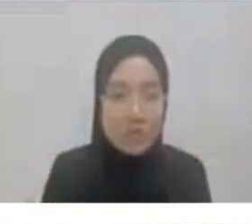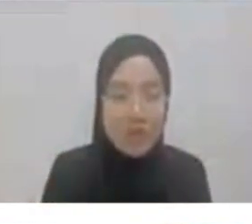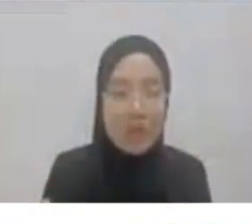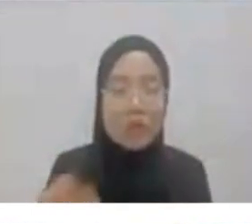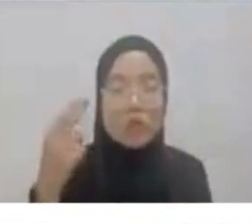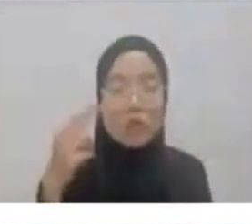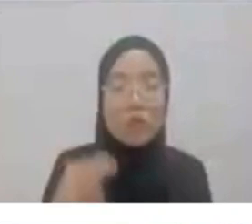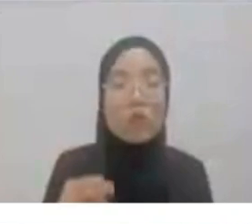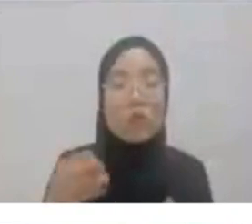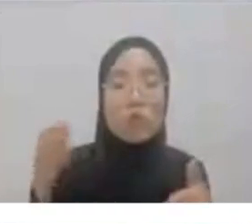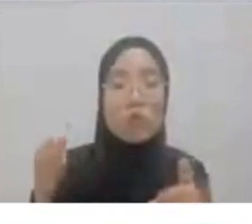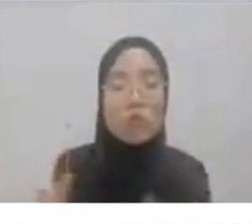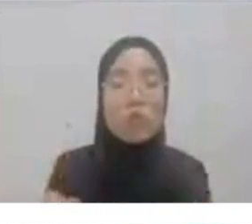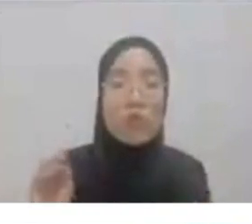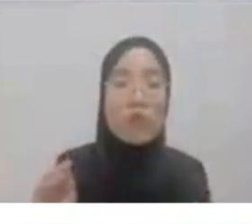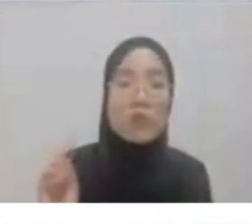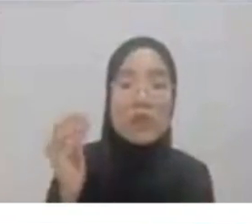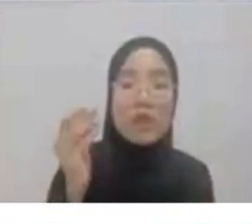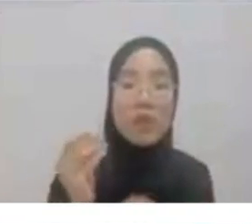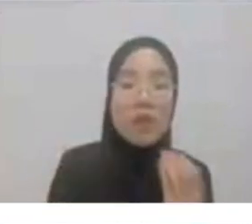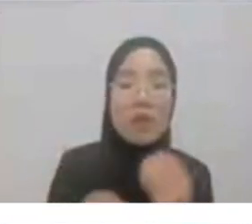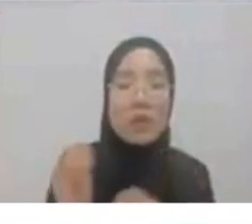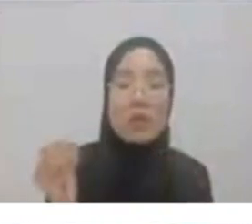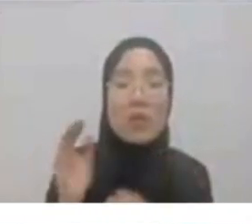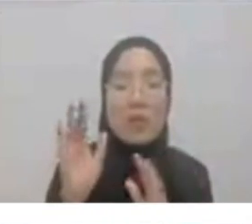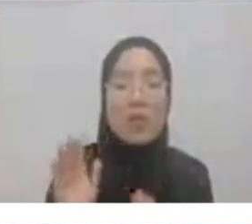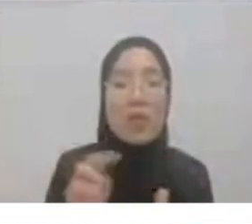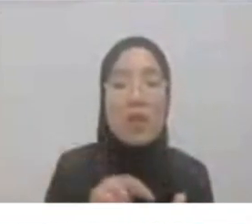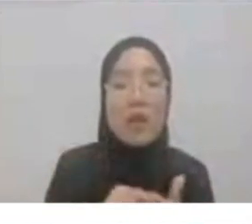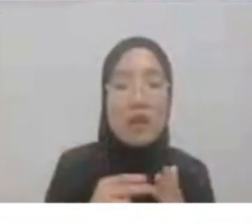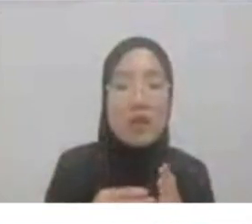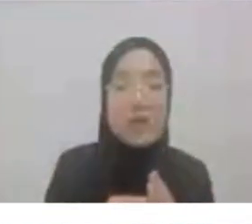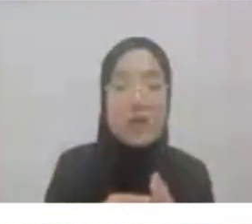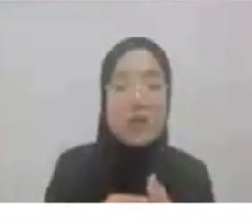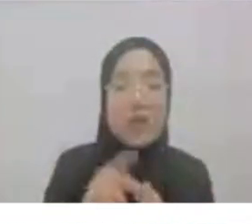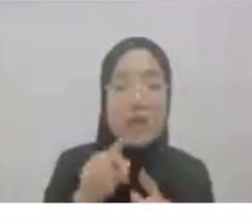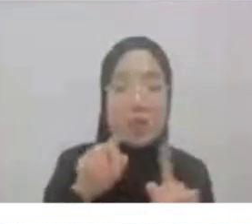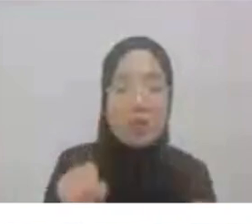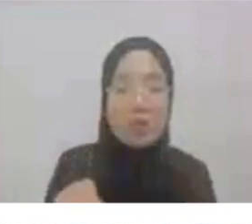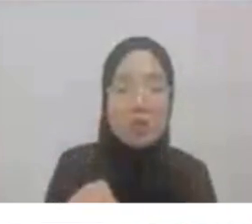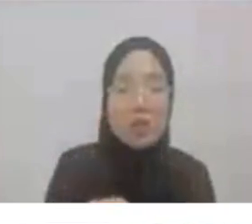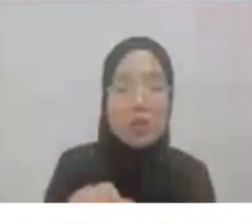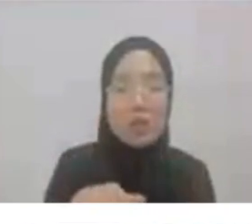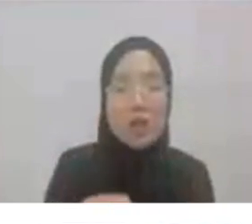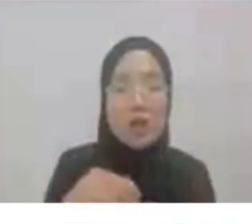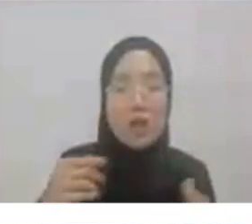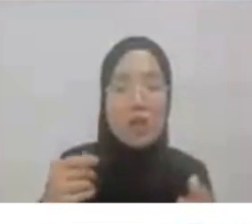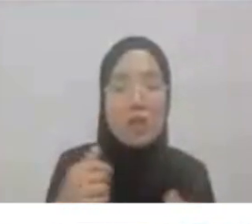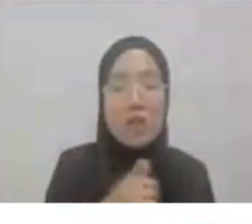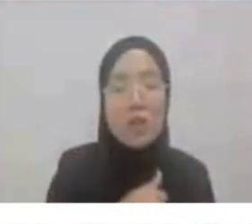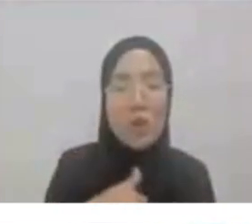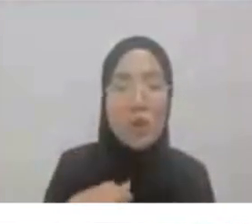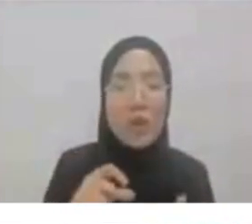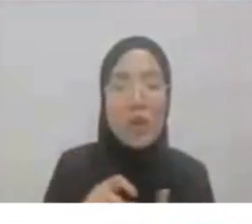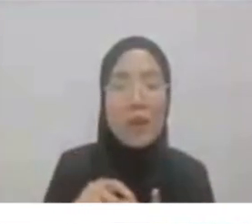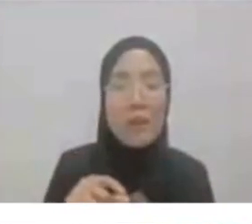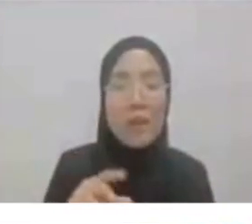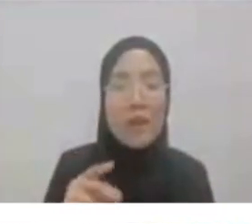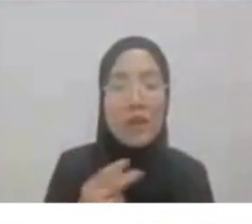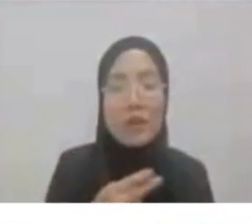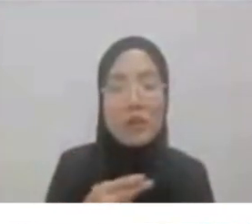presiden dan wakil presiden artinya pemilih atas nama Malina tetap tidak memperoleh Surat Suara untuk pemilihan anggota DPR RI dan Jawa Tengah